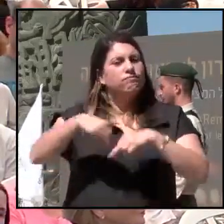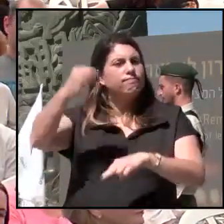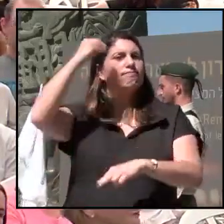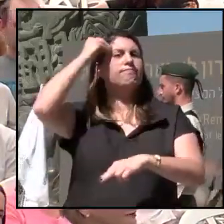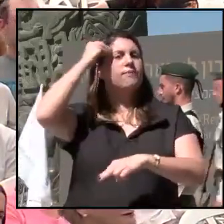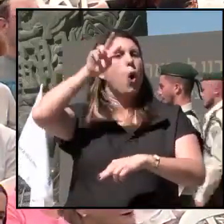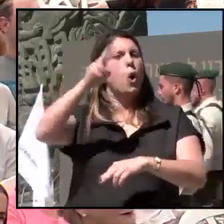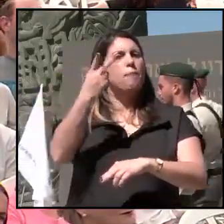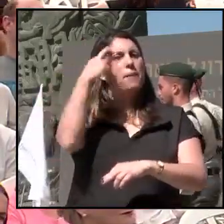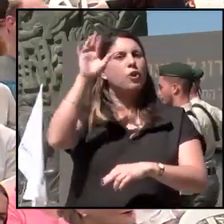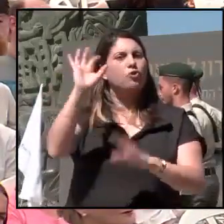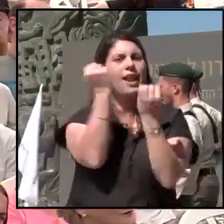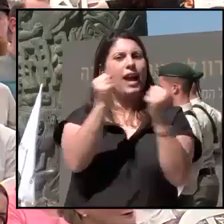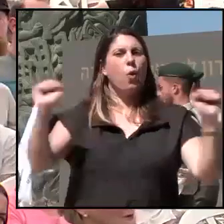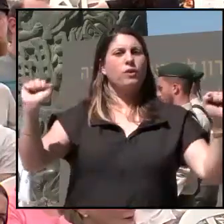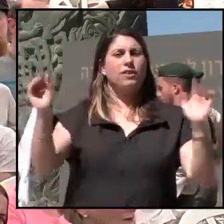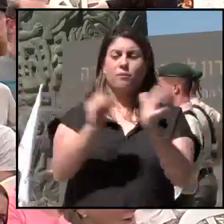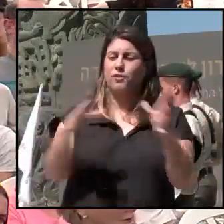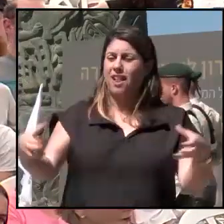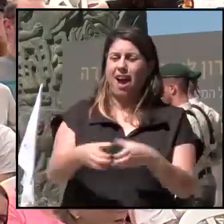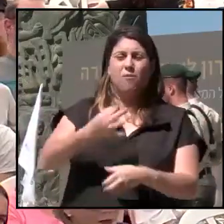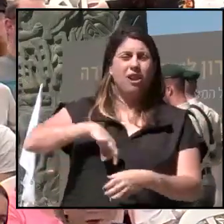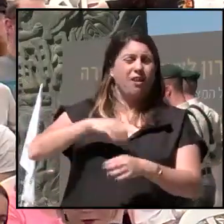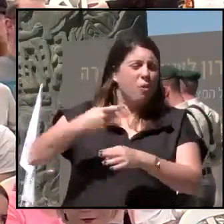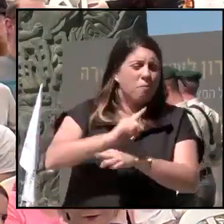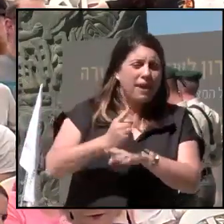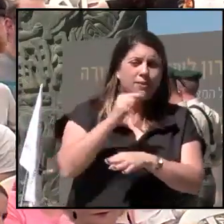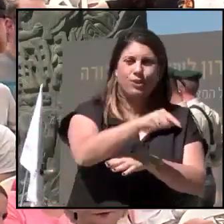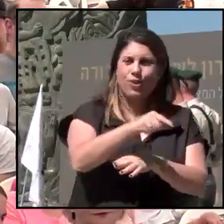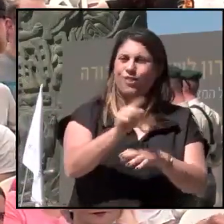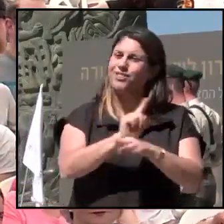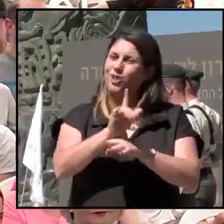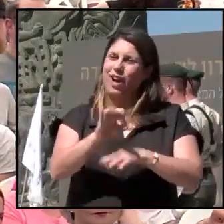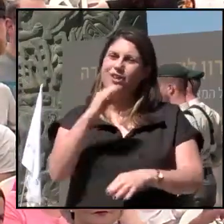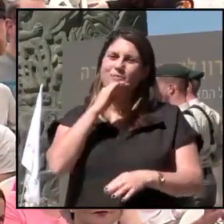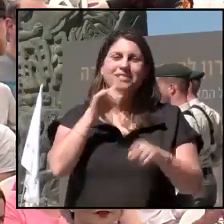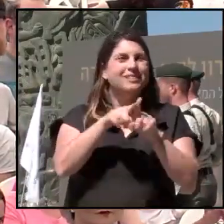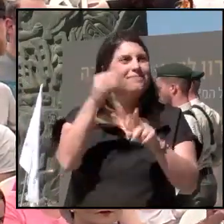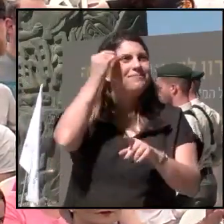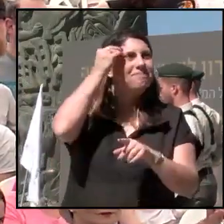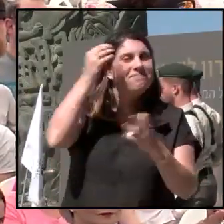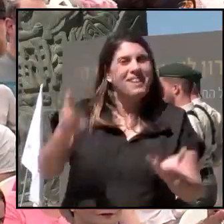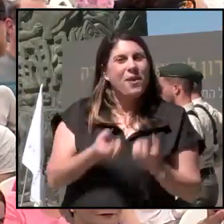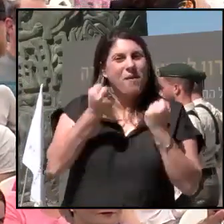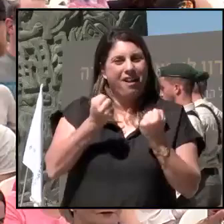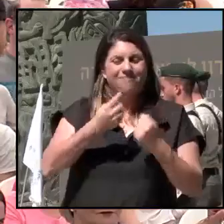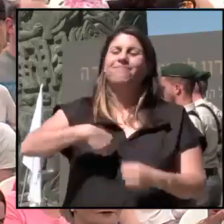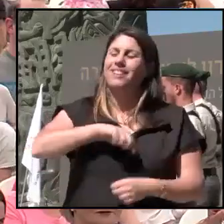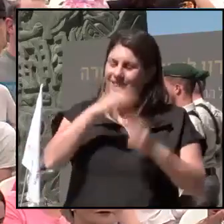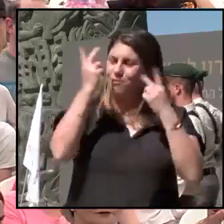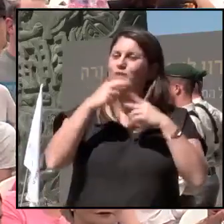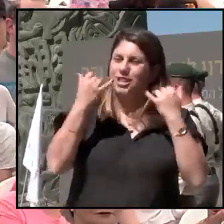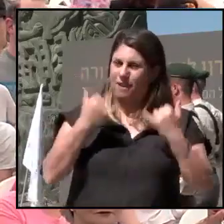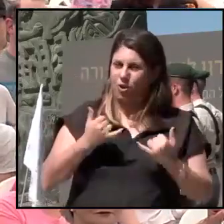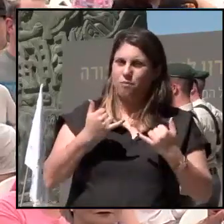על החירות. בשביל עמנו המעונה, הימים האלה הם זכר לגאולה. אנו מבינים כיום,